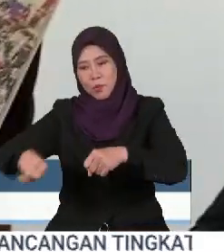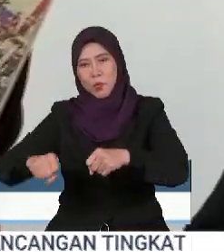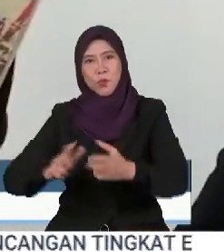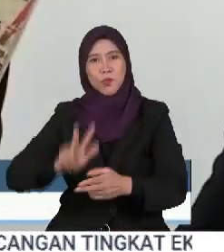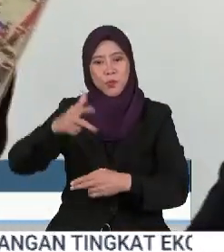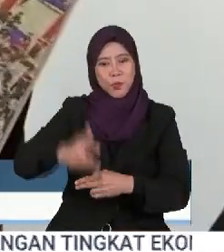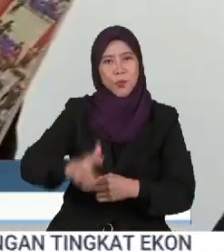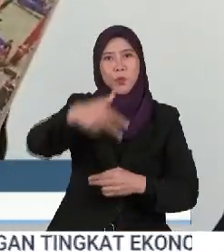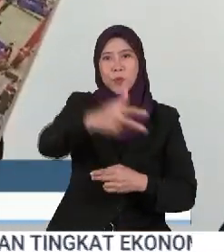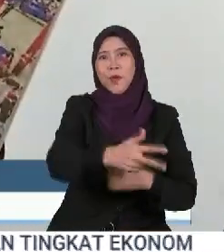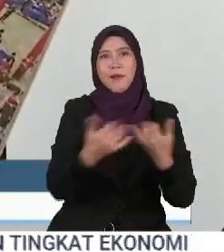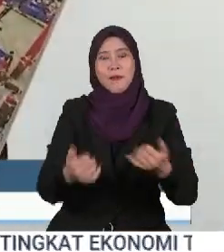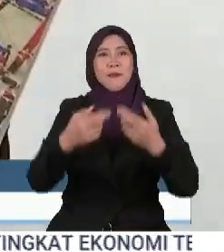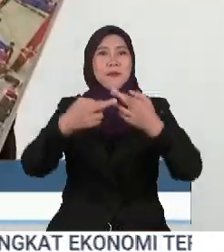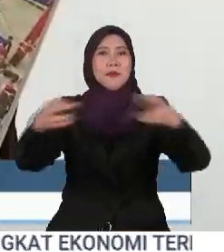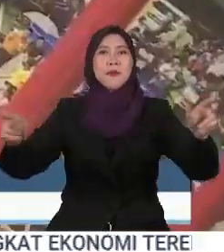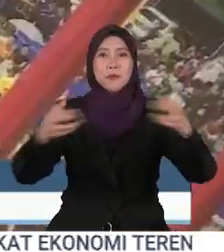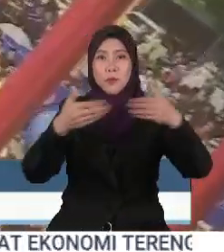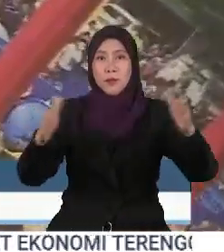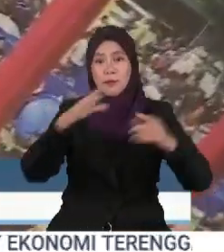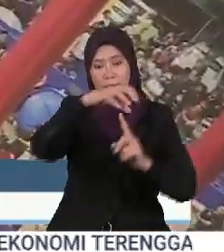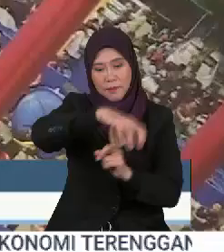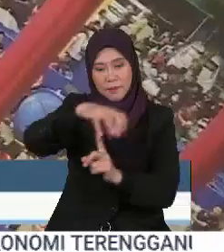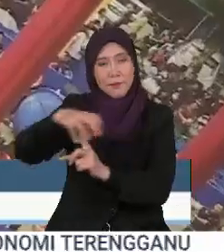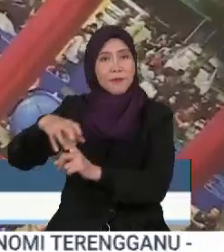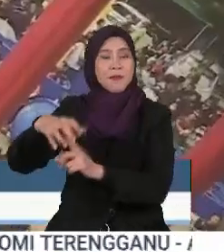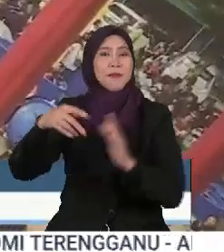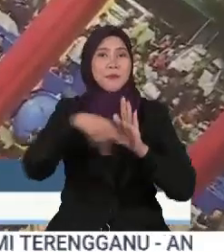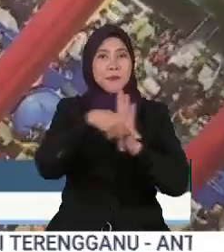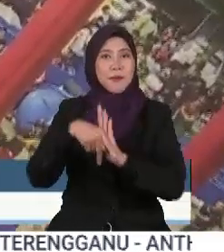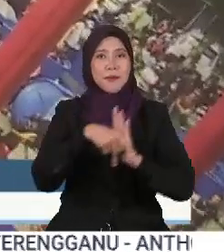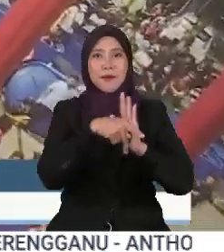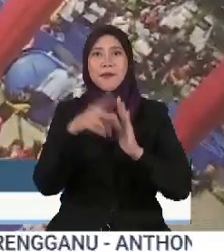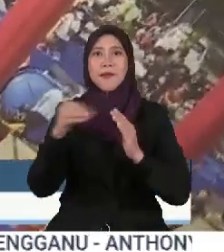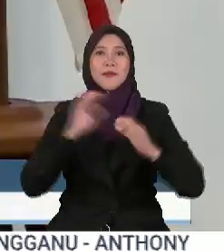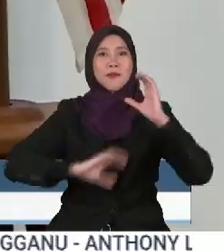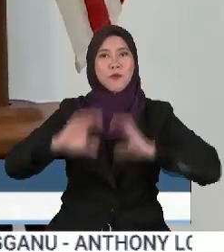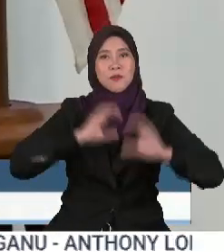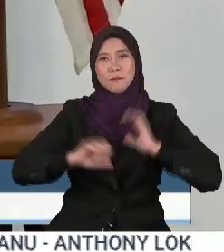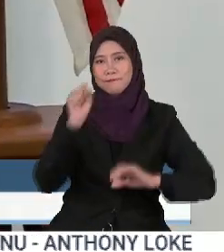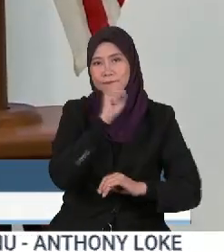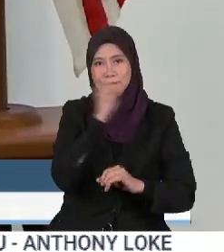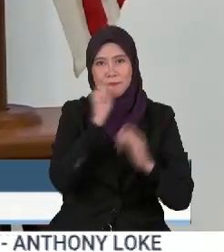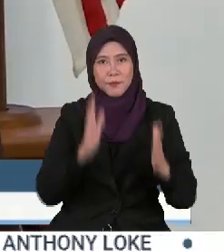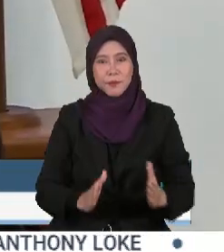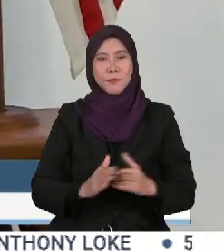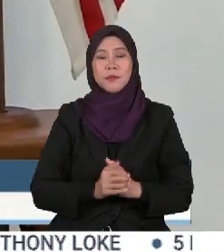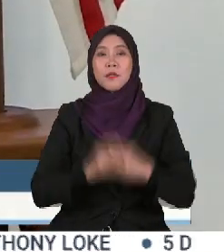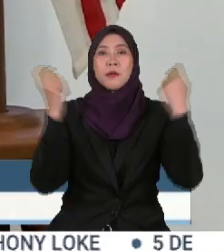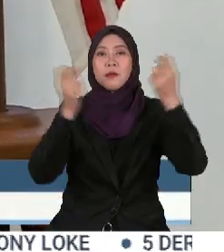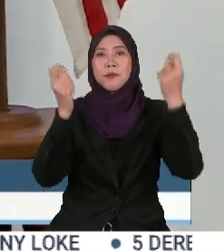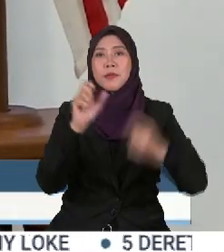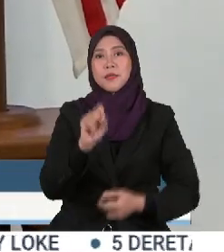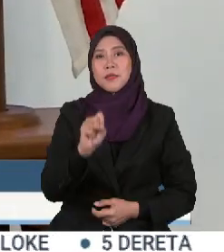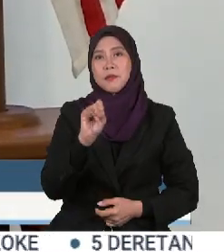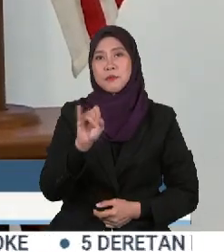Track sebagai acara pembuka tirai selain gerai pameran dan persembahan konsert artis tempatan. Bercakap pada sidang media Karnival